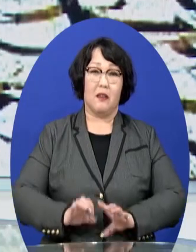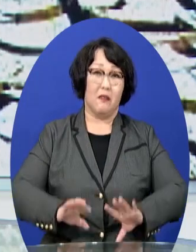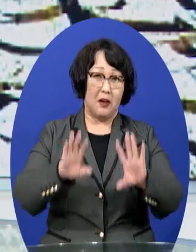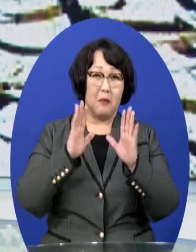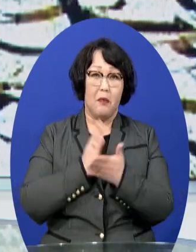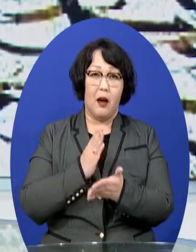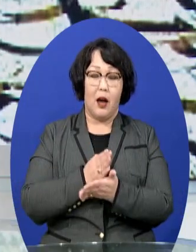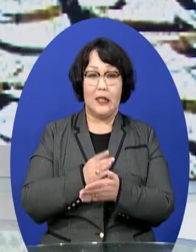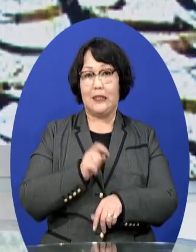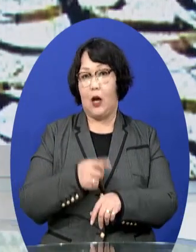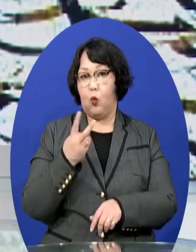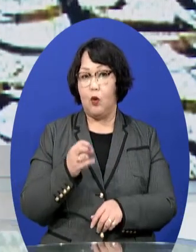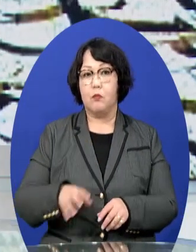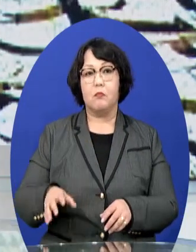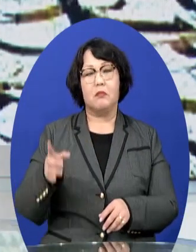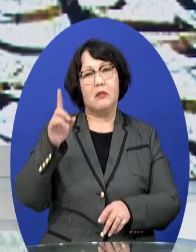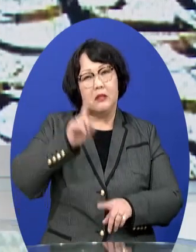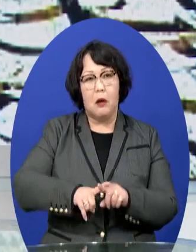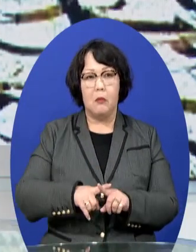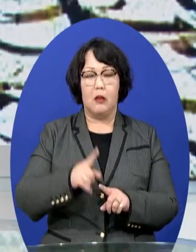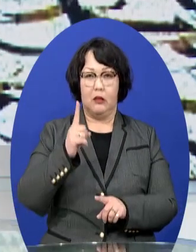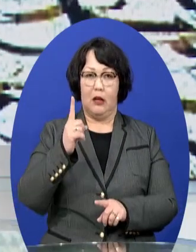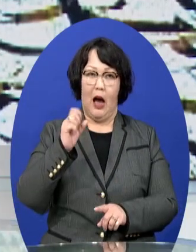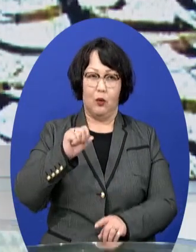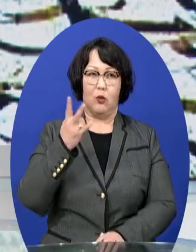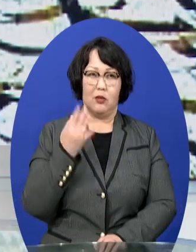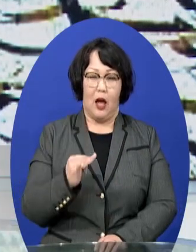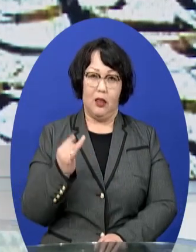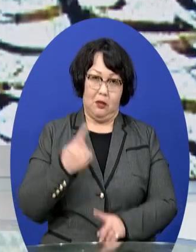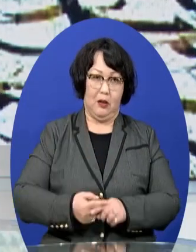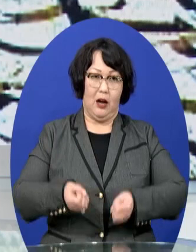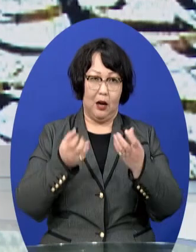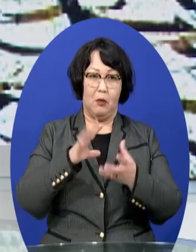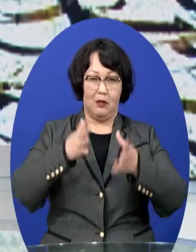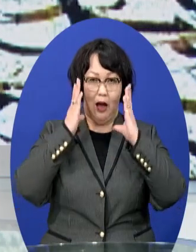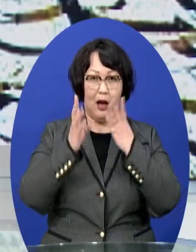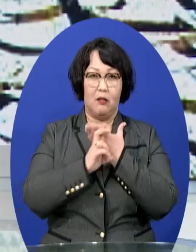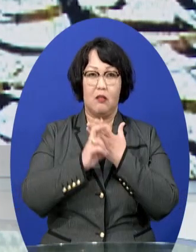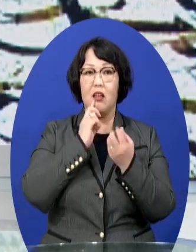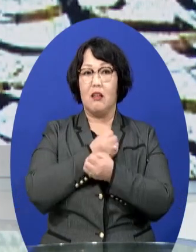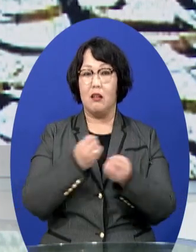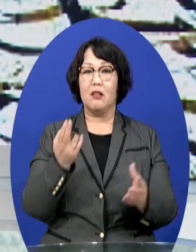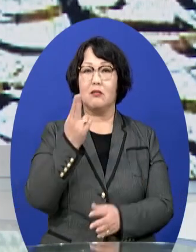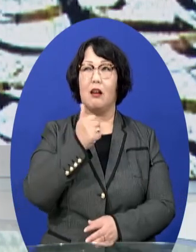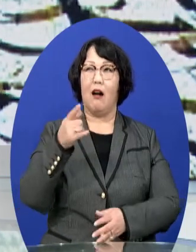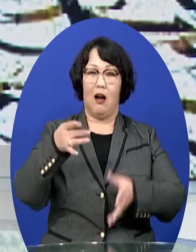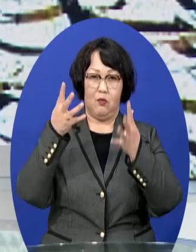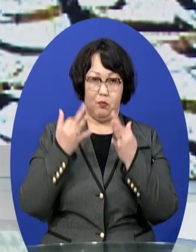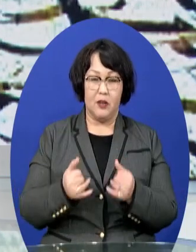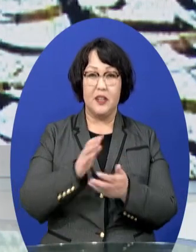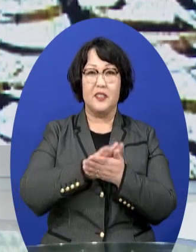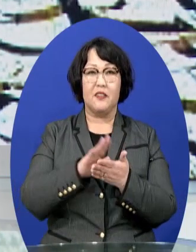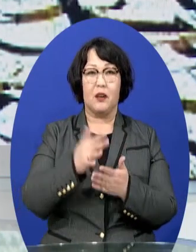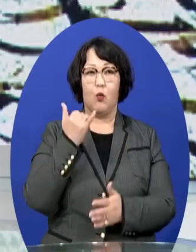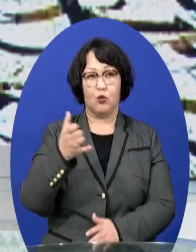үед хүндрэлтнийг сандрах өөр нэгэн аюул эрсдэл нүрлэж болзошгүй талаар анхааруулж байна. Энэ бол цаг үеийн өөрчлөлт, цэвэр усны хомсдол